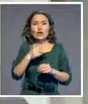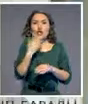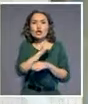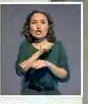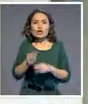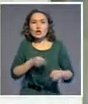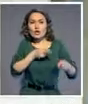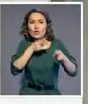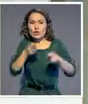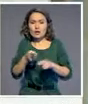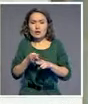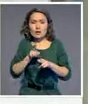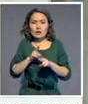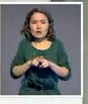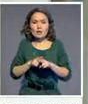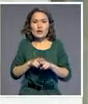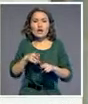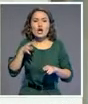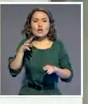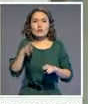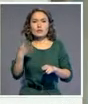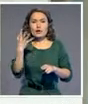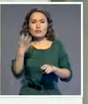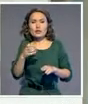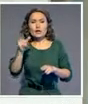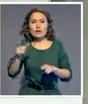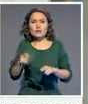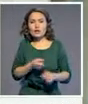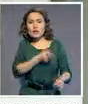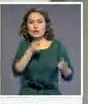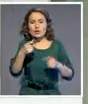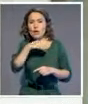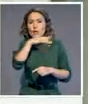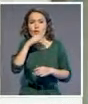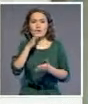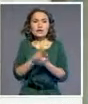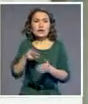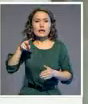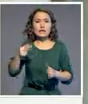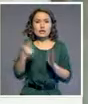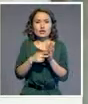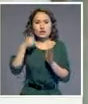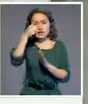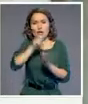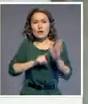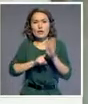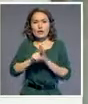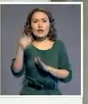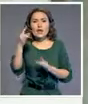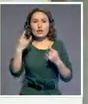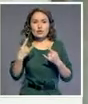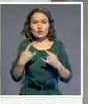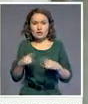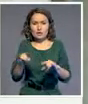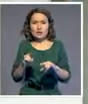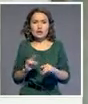келгендермен салыстырғанда кеткендер саны 4935 адамға артық. Тағы бір қуантарлығы 2008 жылдан бастап толғандардың